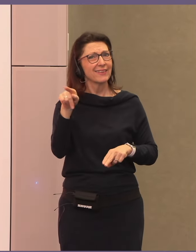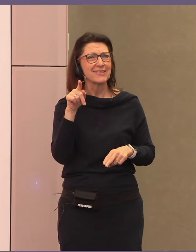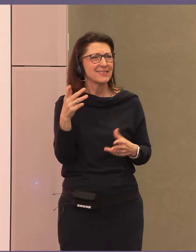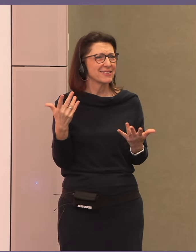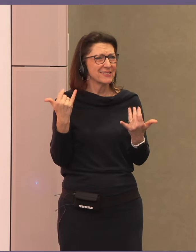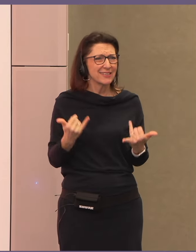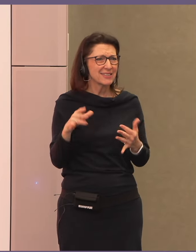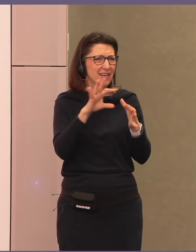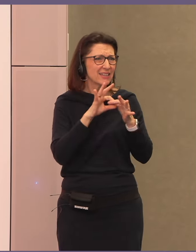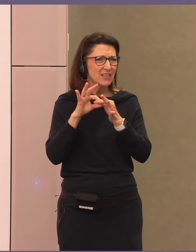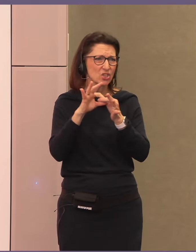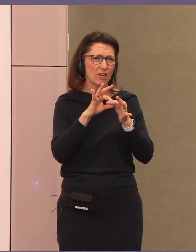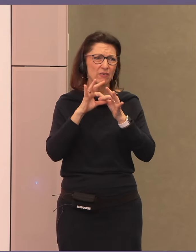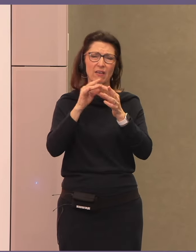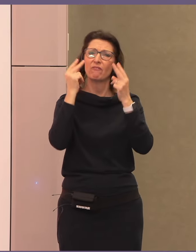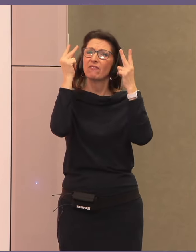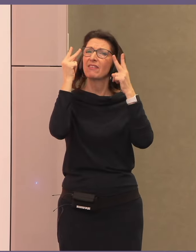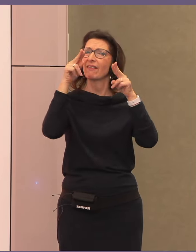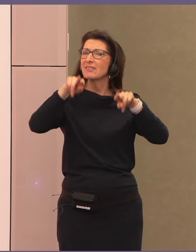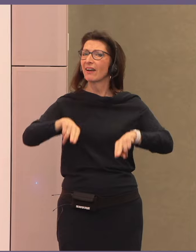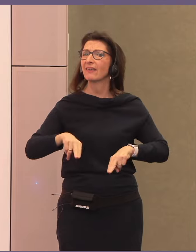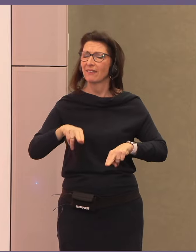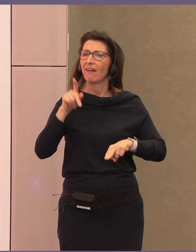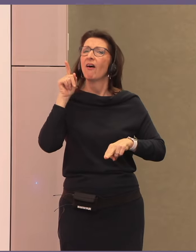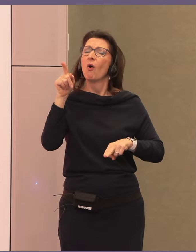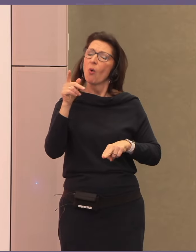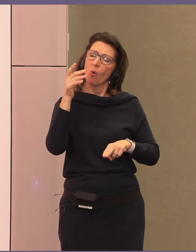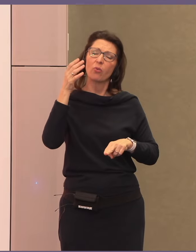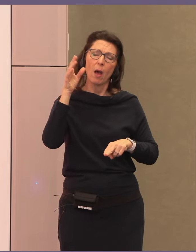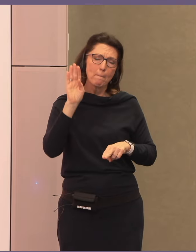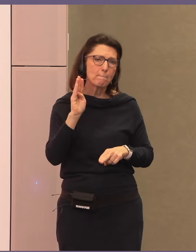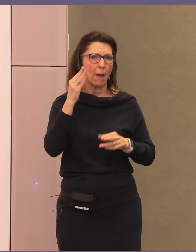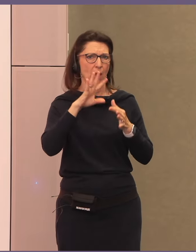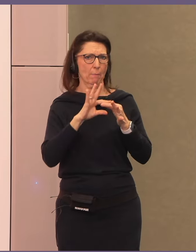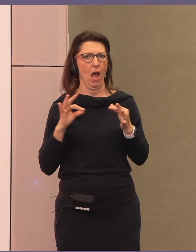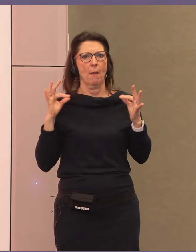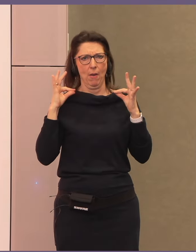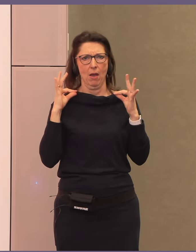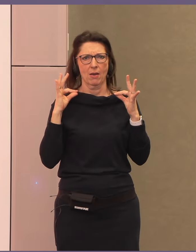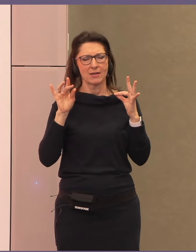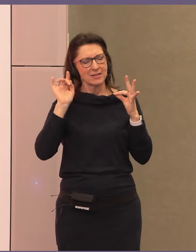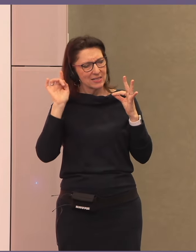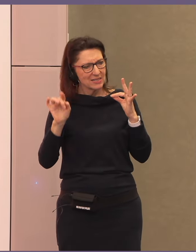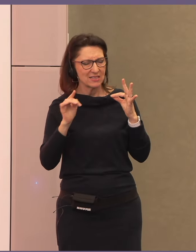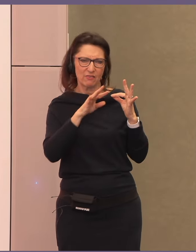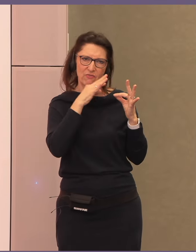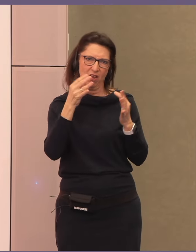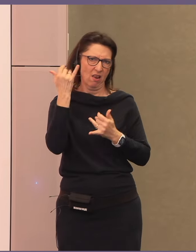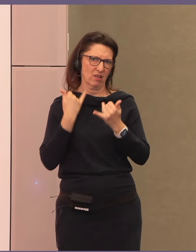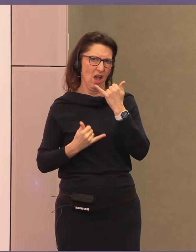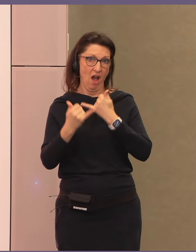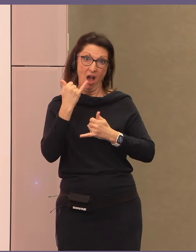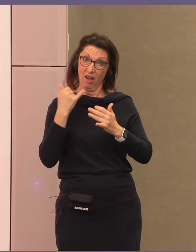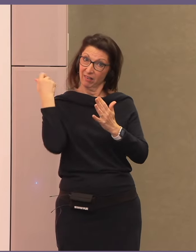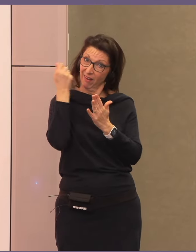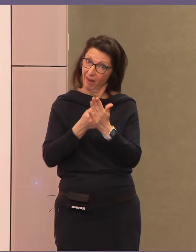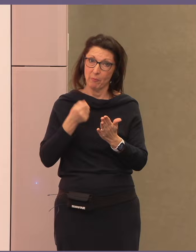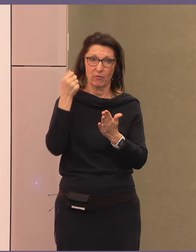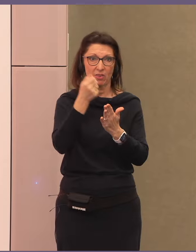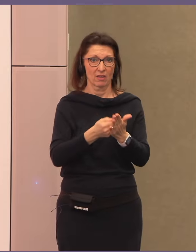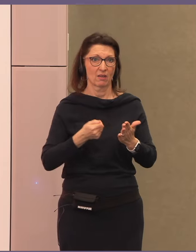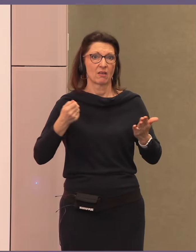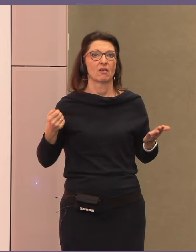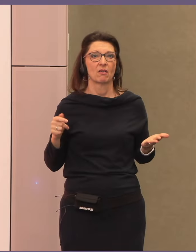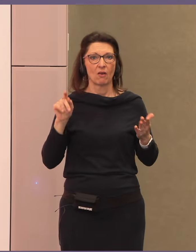heutigen Gesellschaft und ein Kampf, den Barbara Brammer mitgeführt hat, auch vor vielen Jahren noch, dass dieser